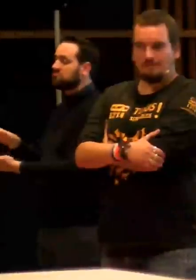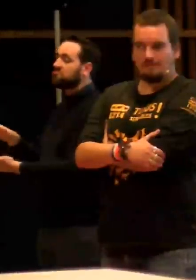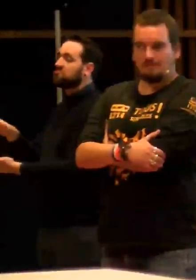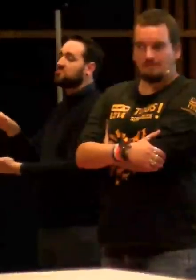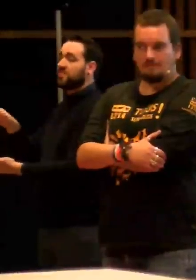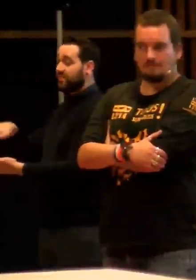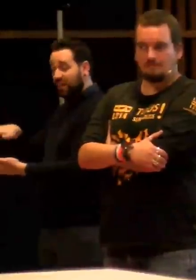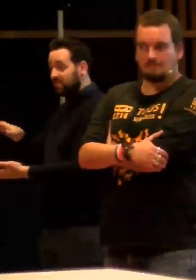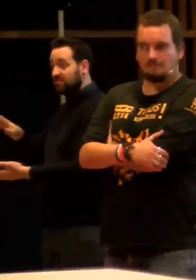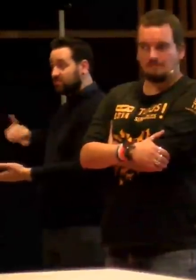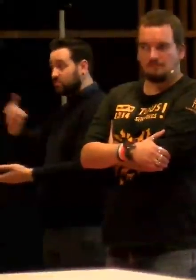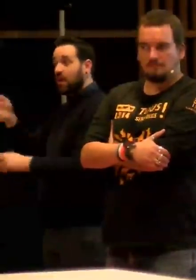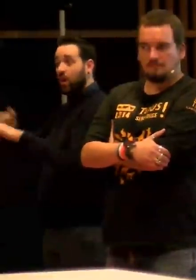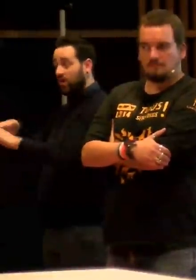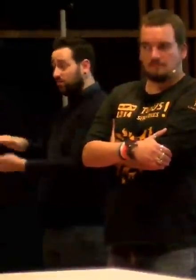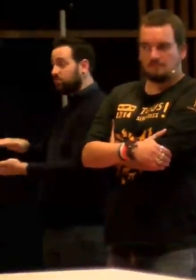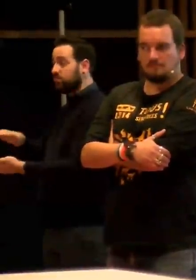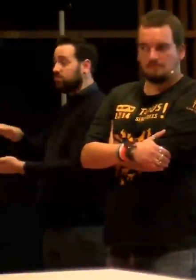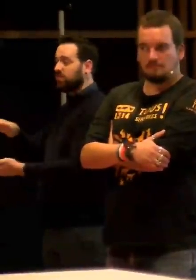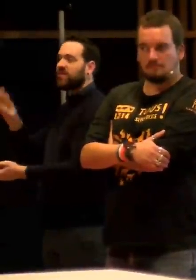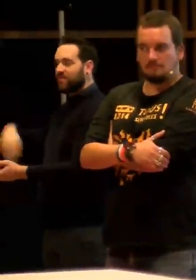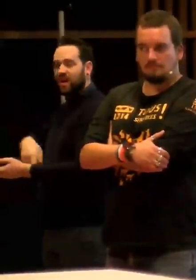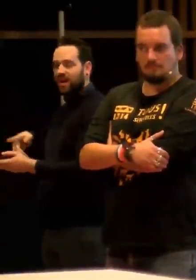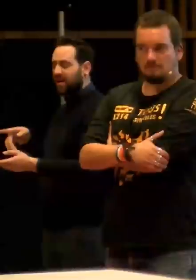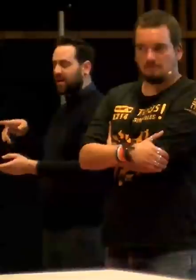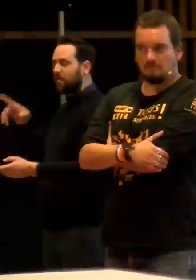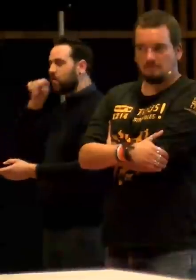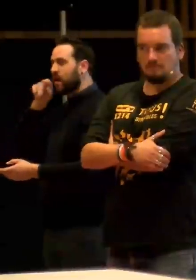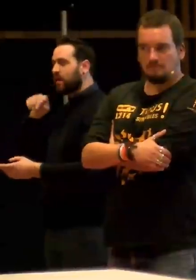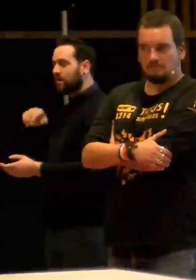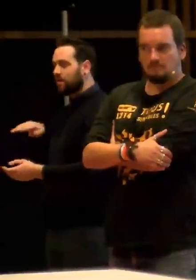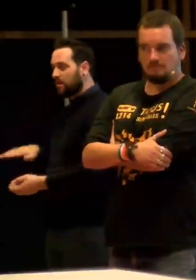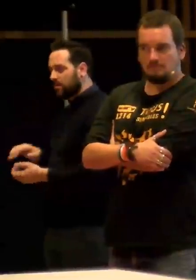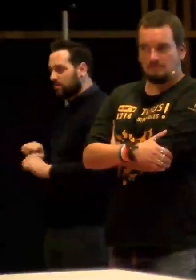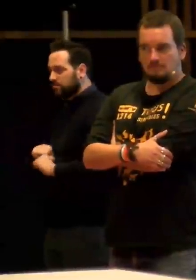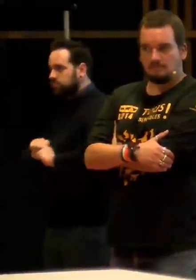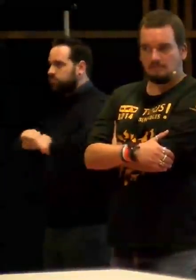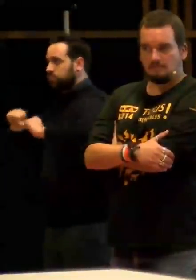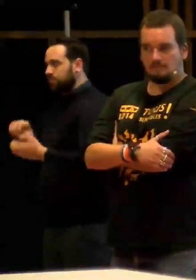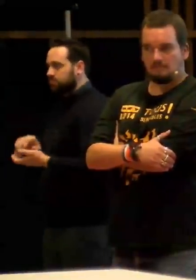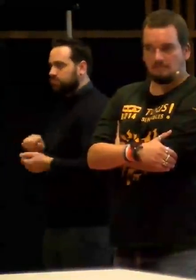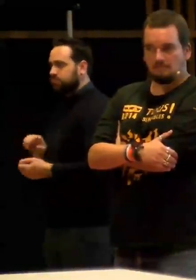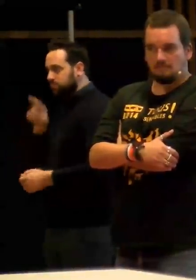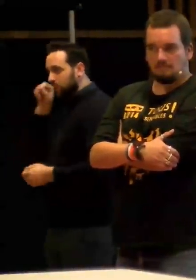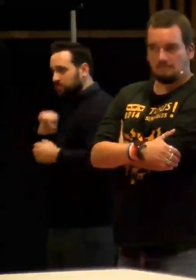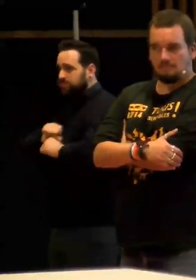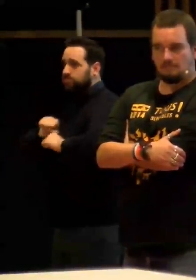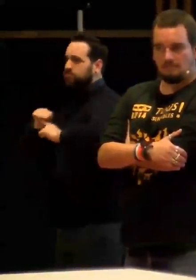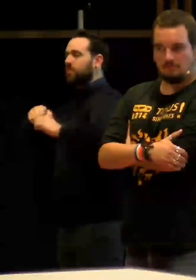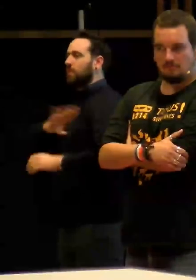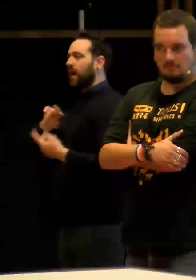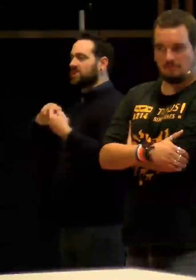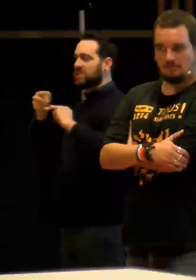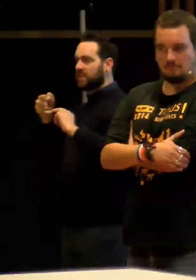Ils grandissent 4 fois plus vite qu'avant puisque ce sont des poulets issus de souches à croissance rapide à qui on donne en plus